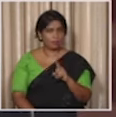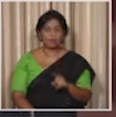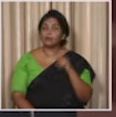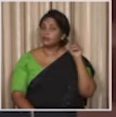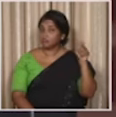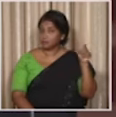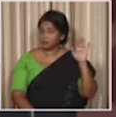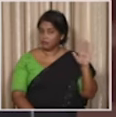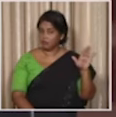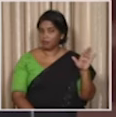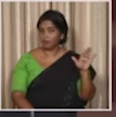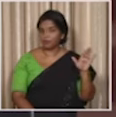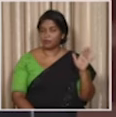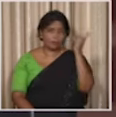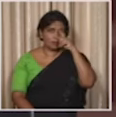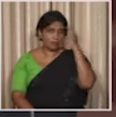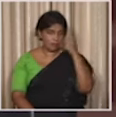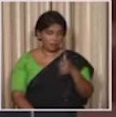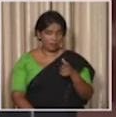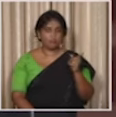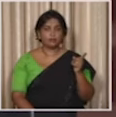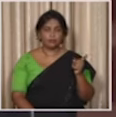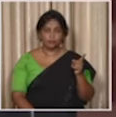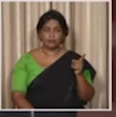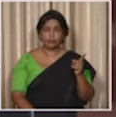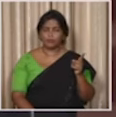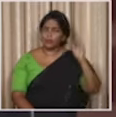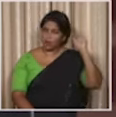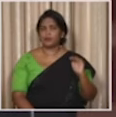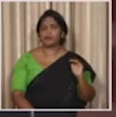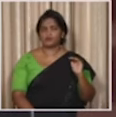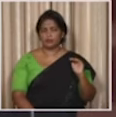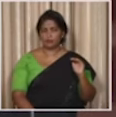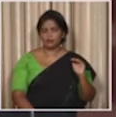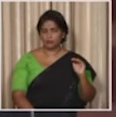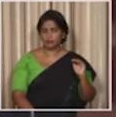Untuk padia determine kerana